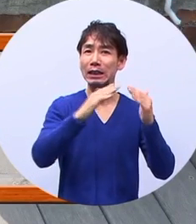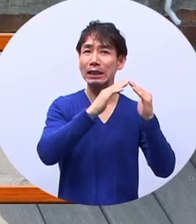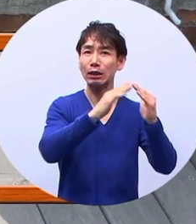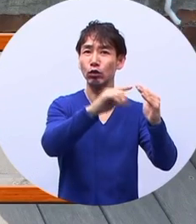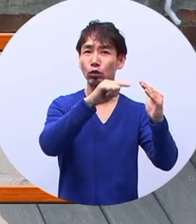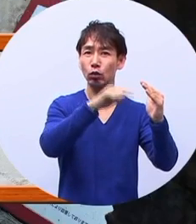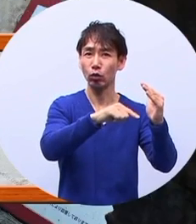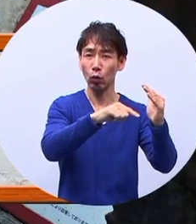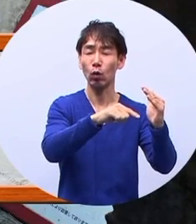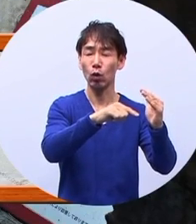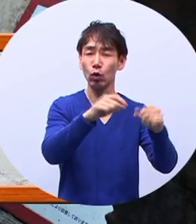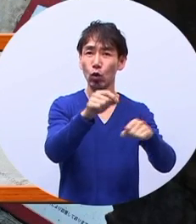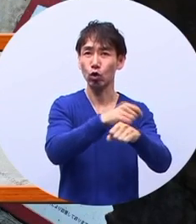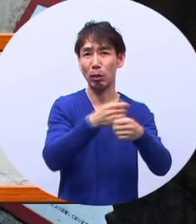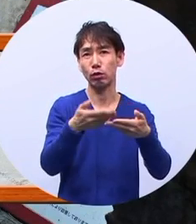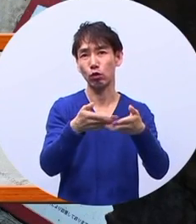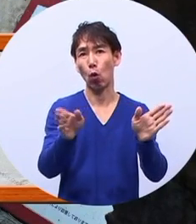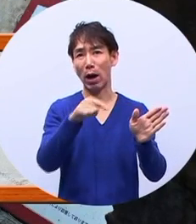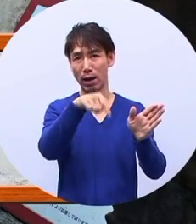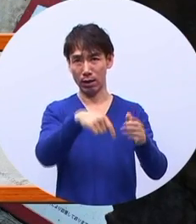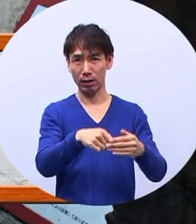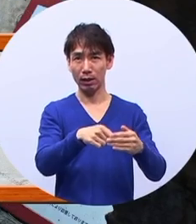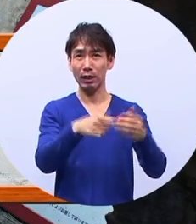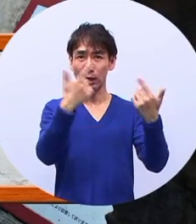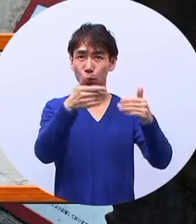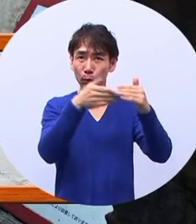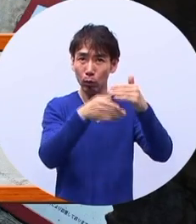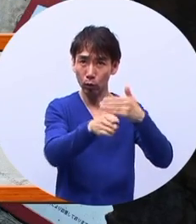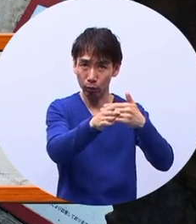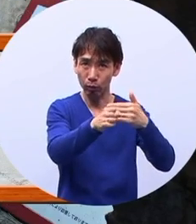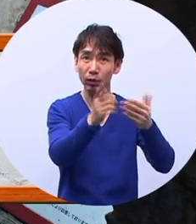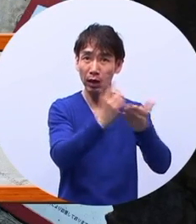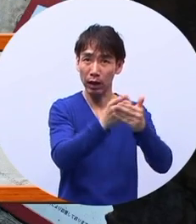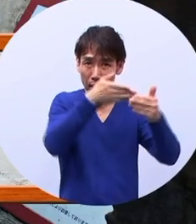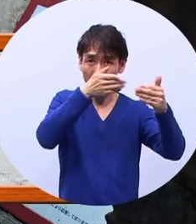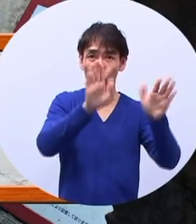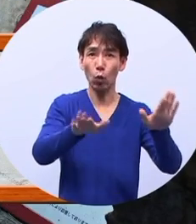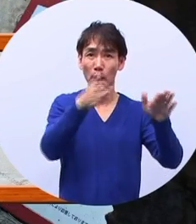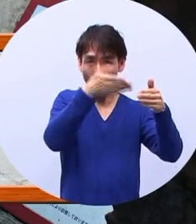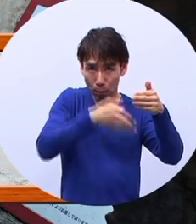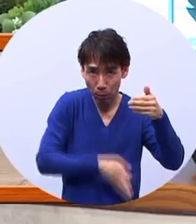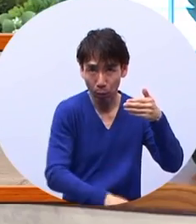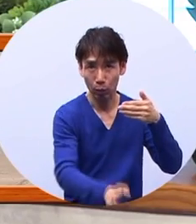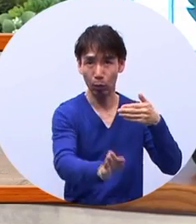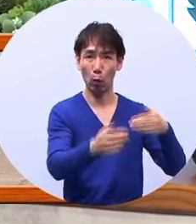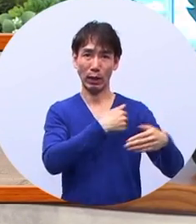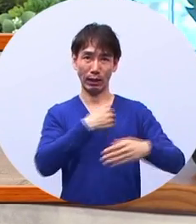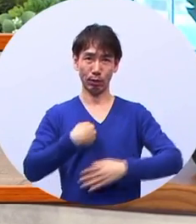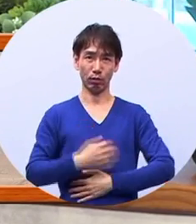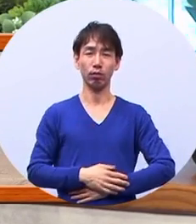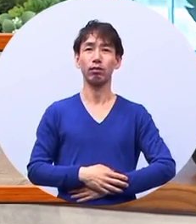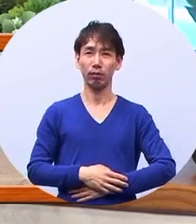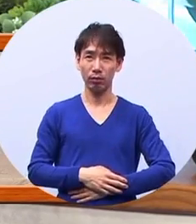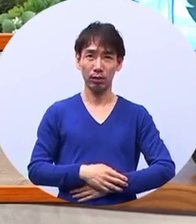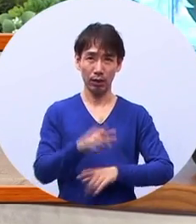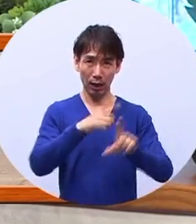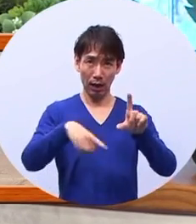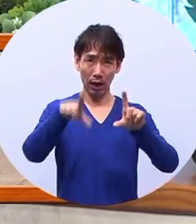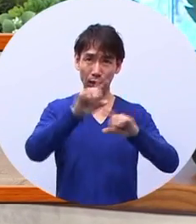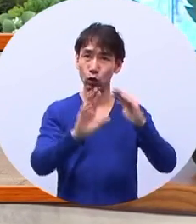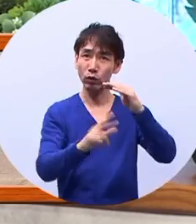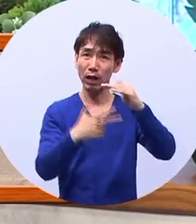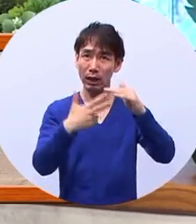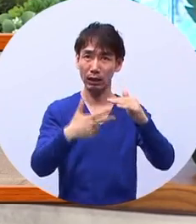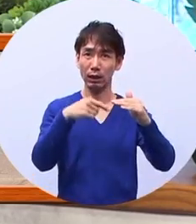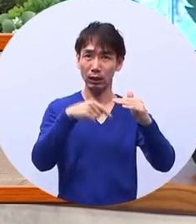。 いつも通れる通路だけでなく下に降りることもできるんですか？ はい、そうなってます。さらに、藤沢市